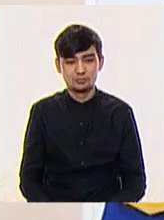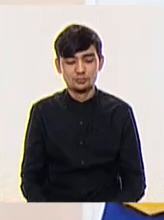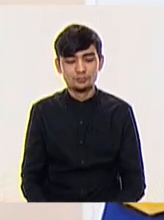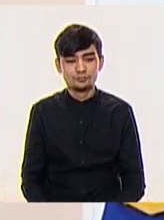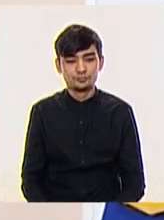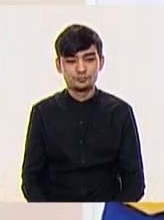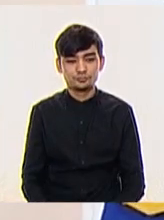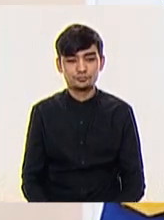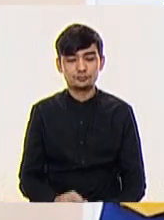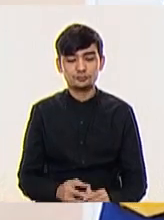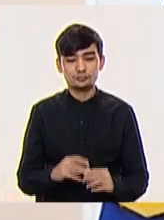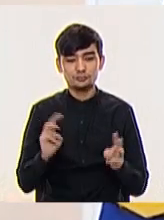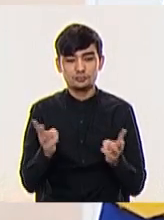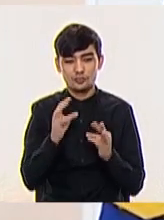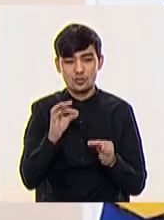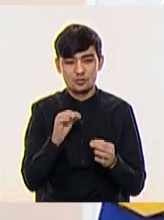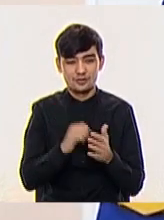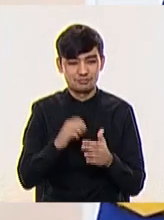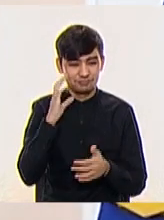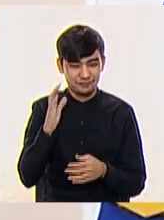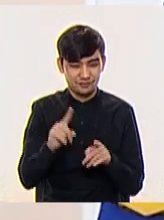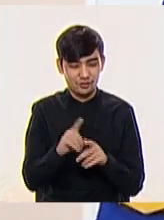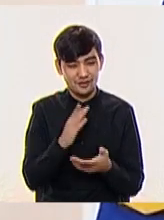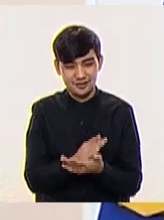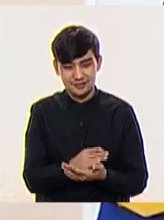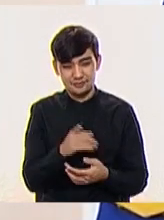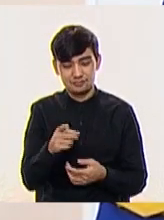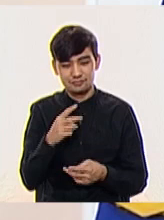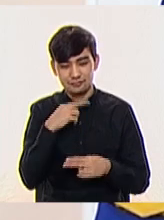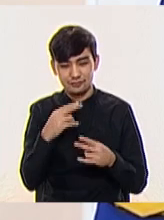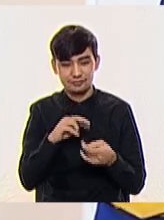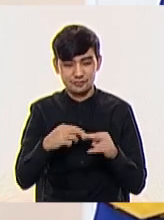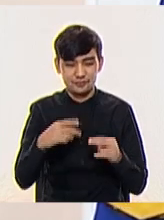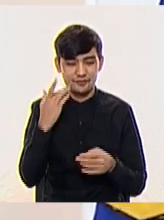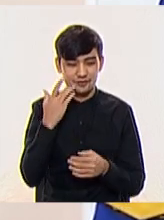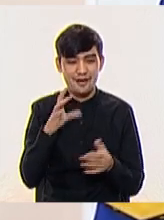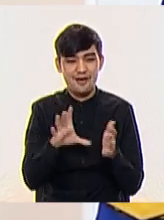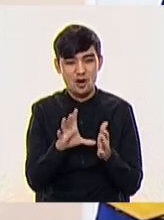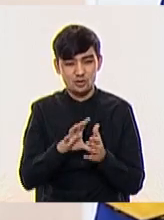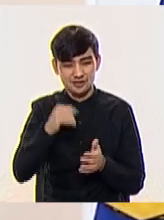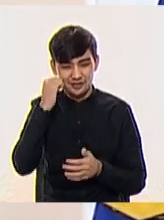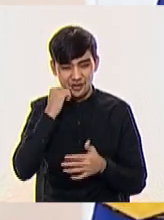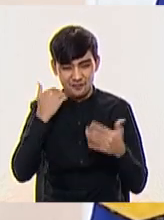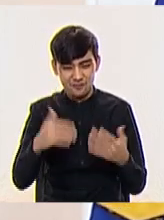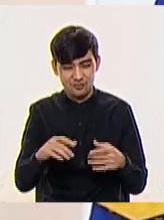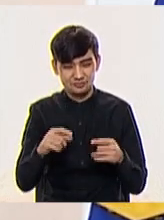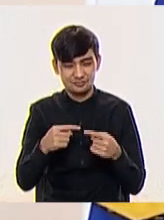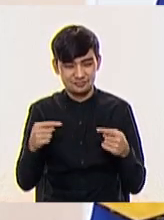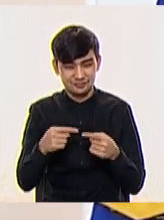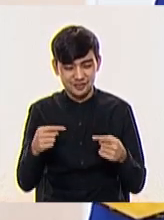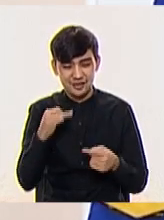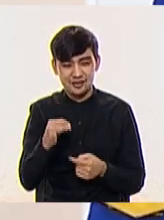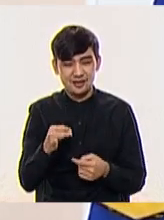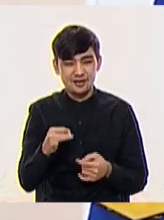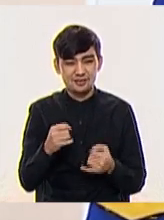Өрт қауіпсіздігін сақтамау себептерінен болады. Және де ол электр сымдарының ескеруі, және де